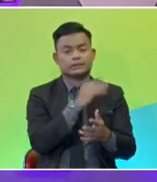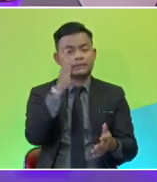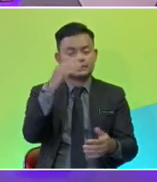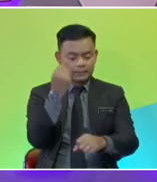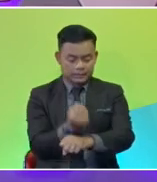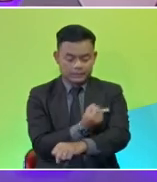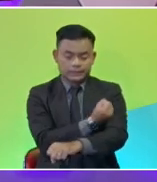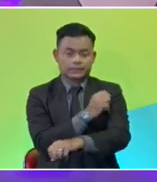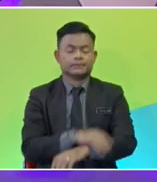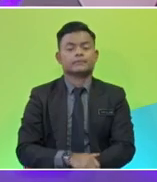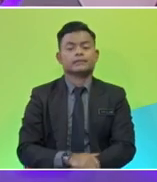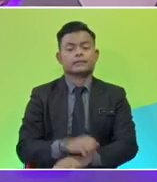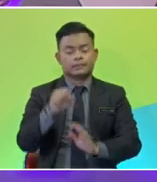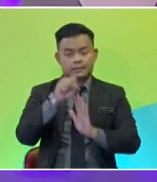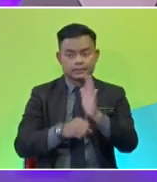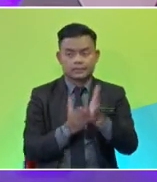seterusnya